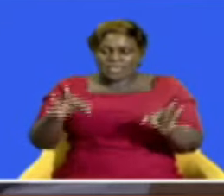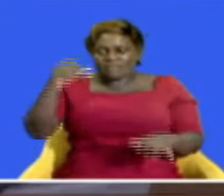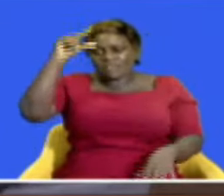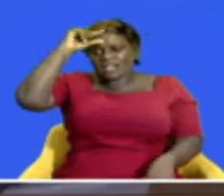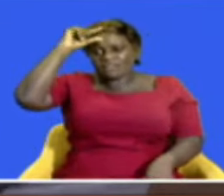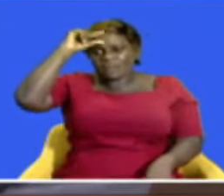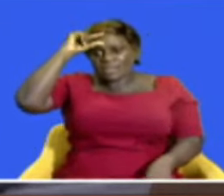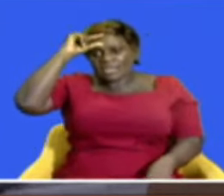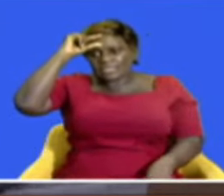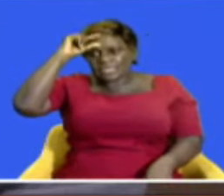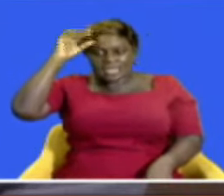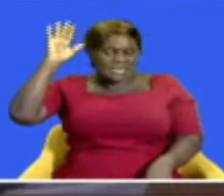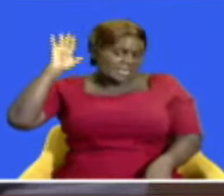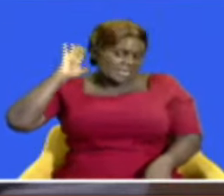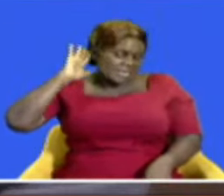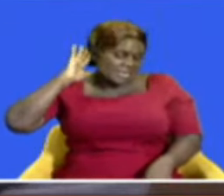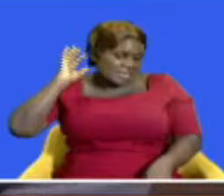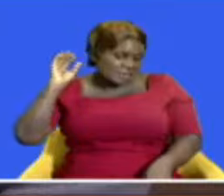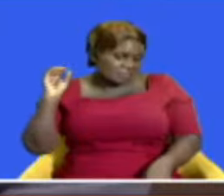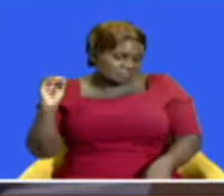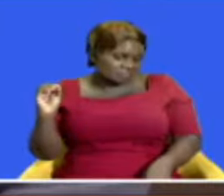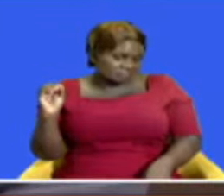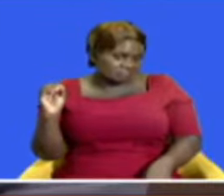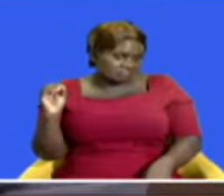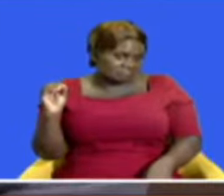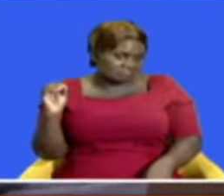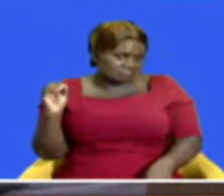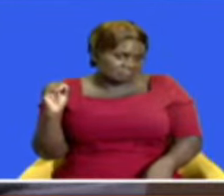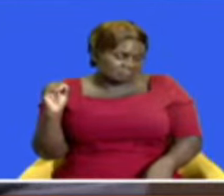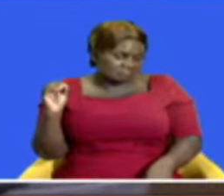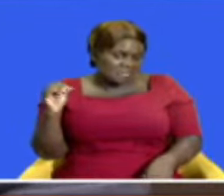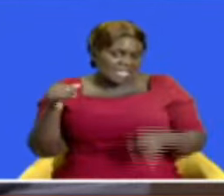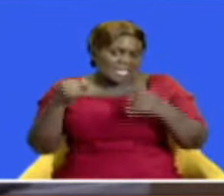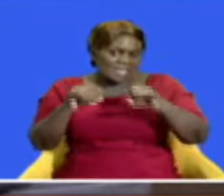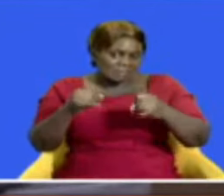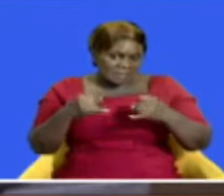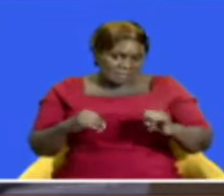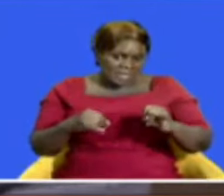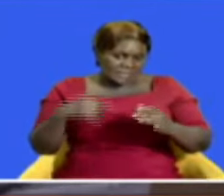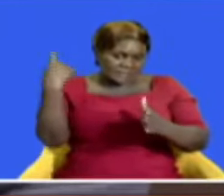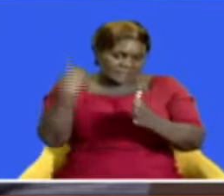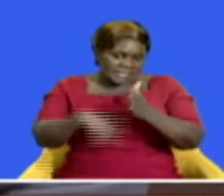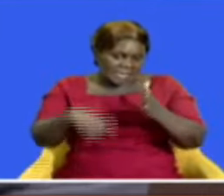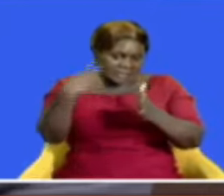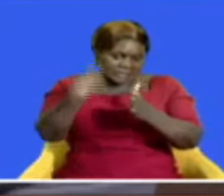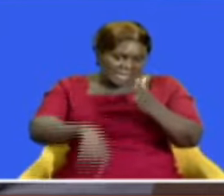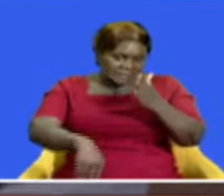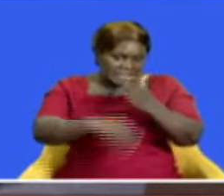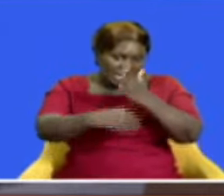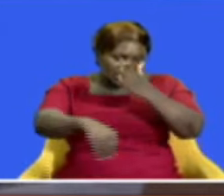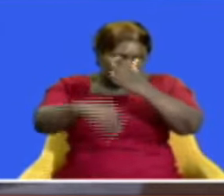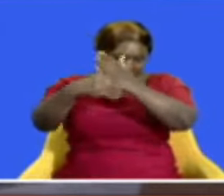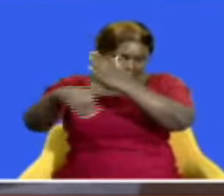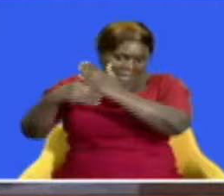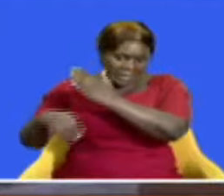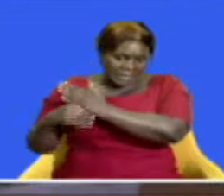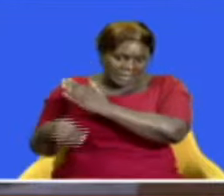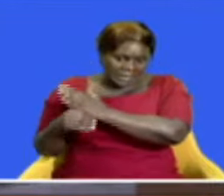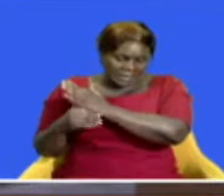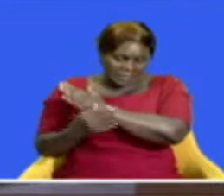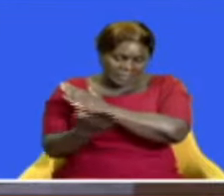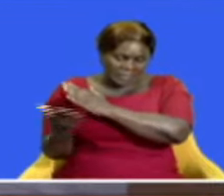serikali haitakosa kusikiza na ikamilishe, itimize lengo na iweke hiyo ushuru